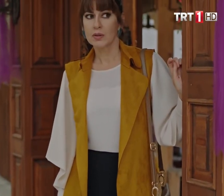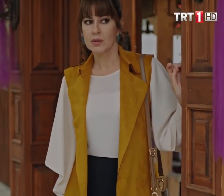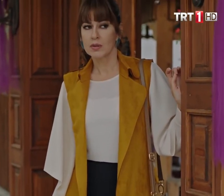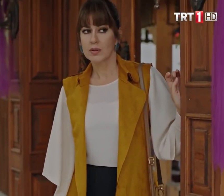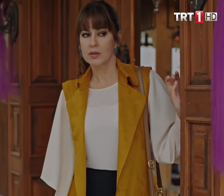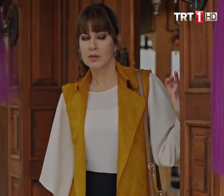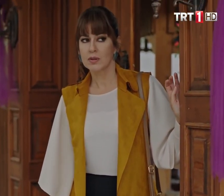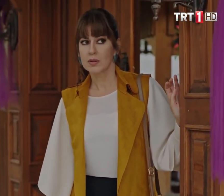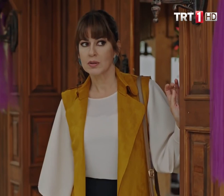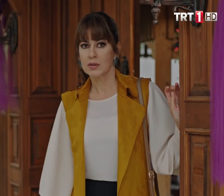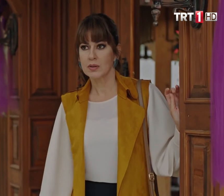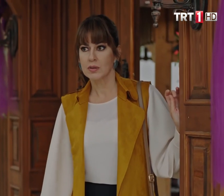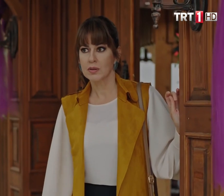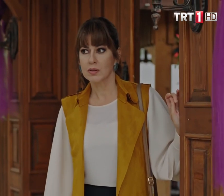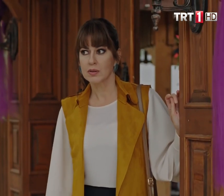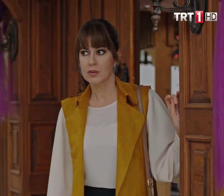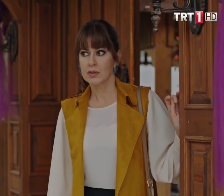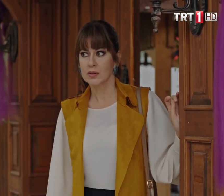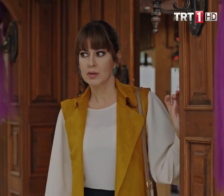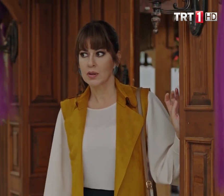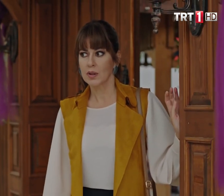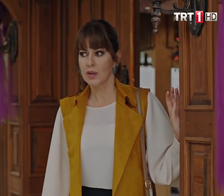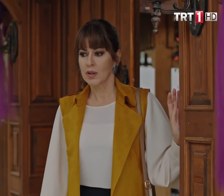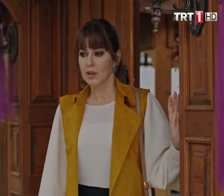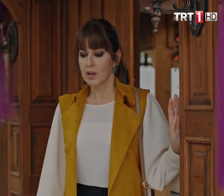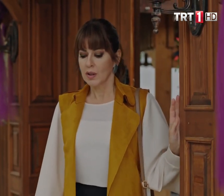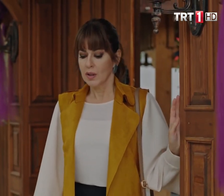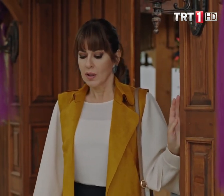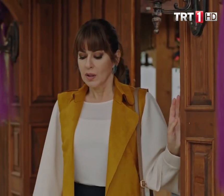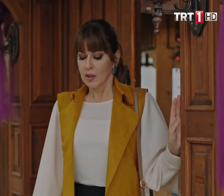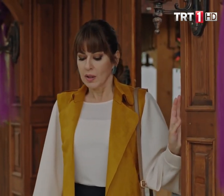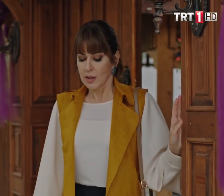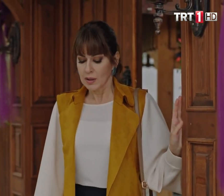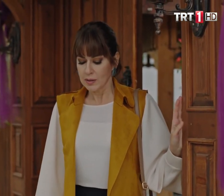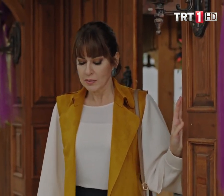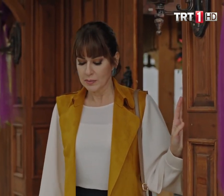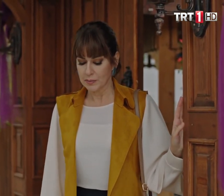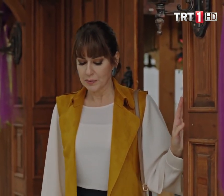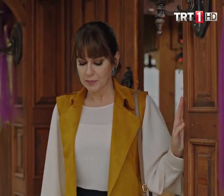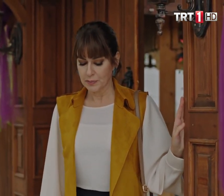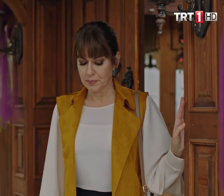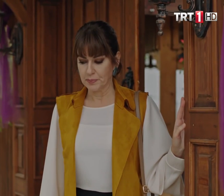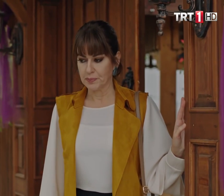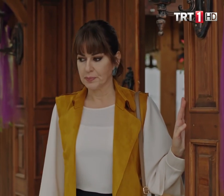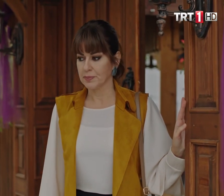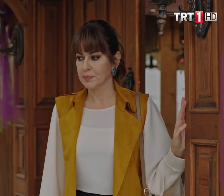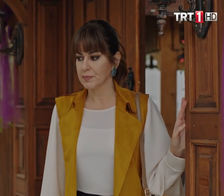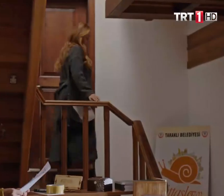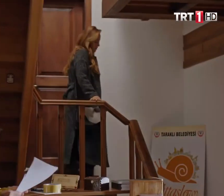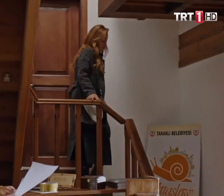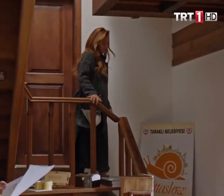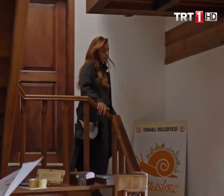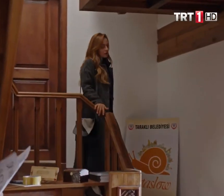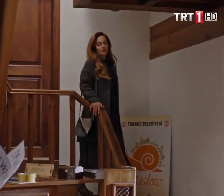hardal sarısı uzun bir yelek giymiş Narlan'ın üst gövdesine doğru yükselindi. İri gözlerine her zaman kalem çekiyor. Beyaz tenli